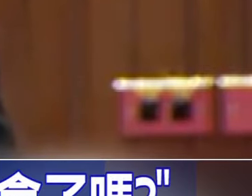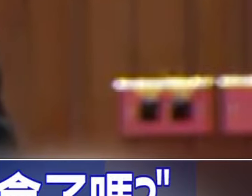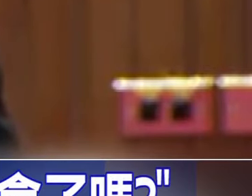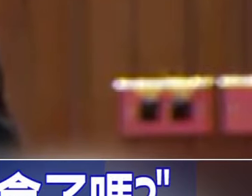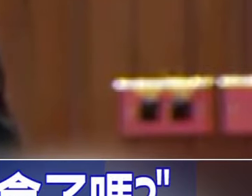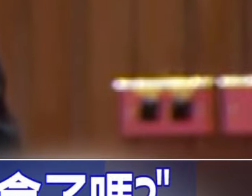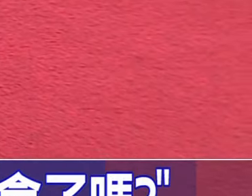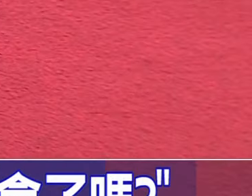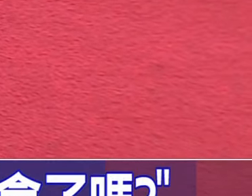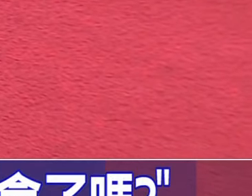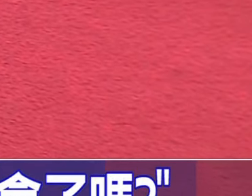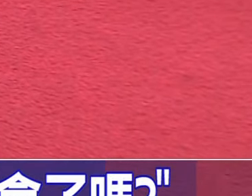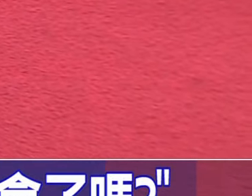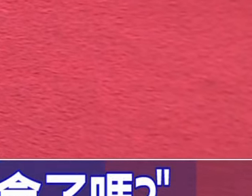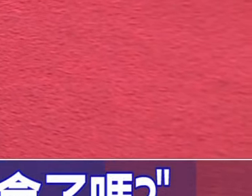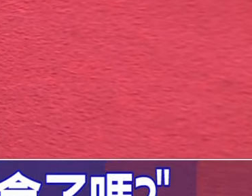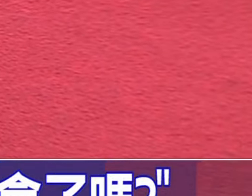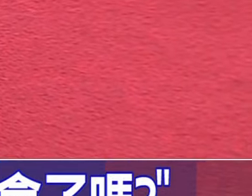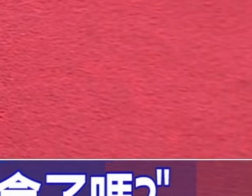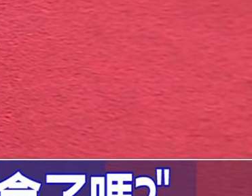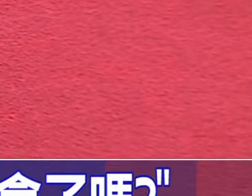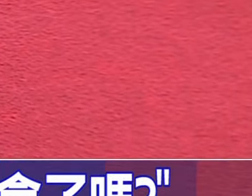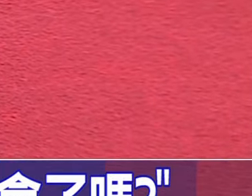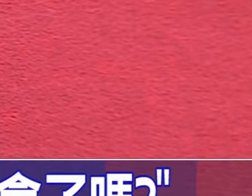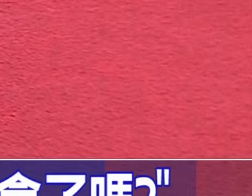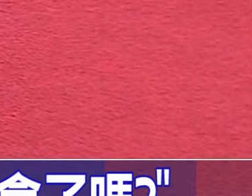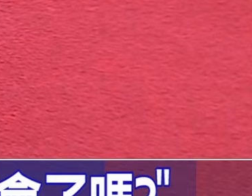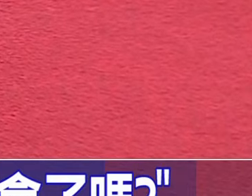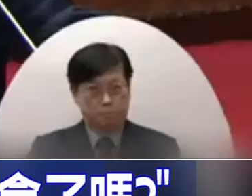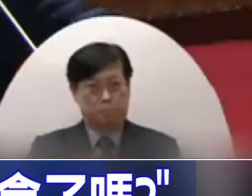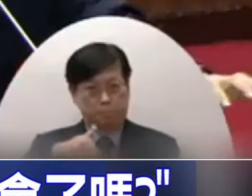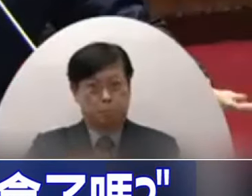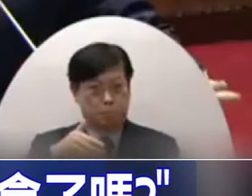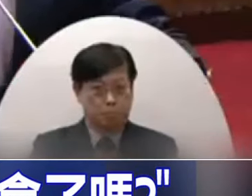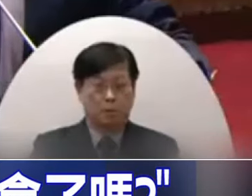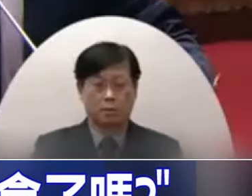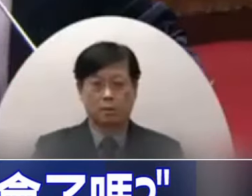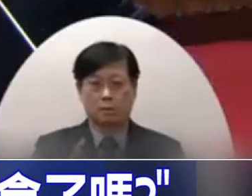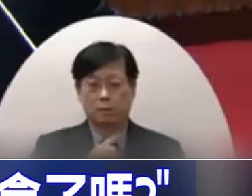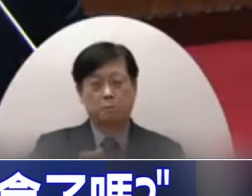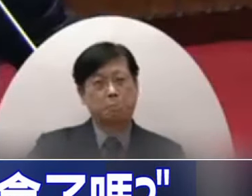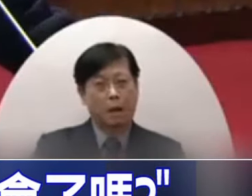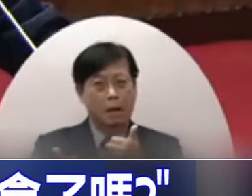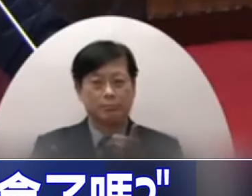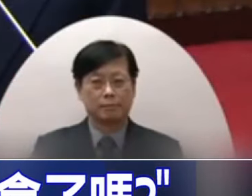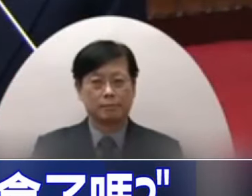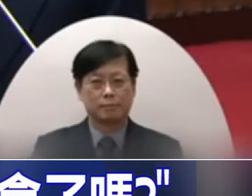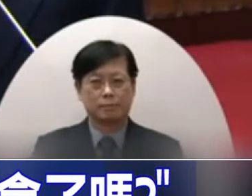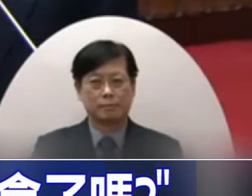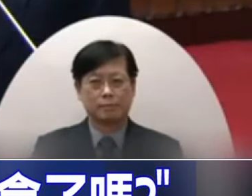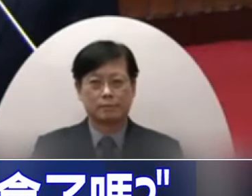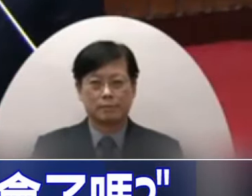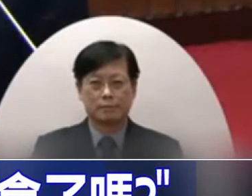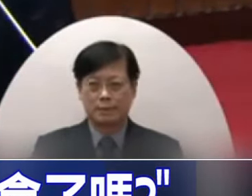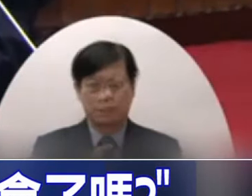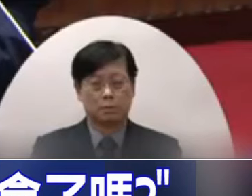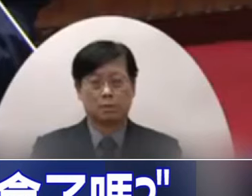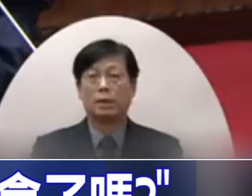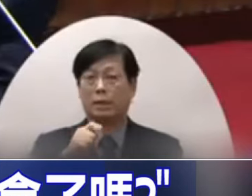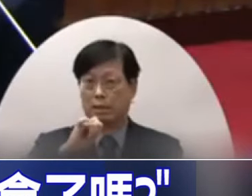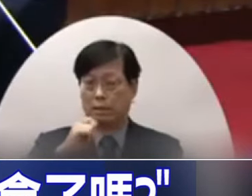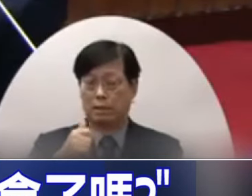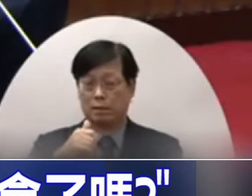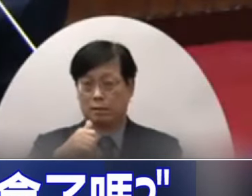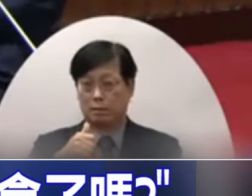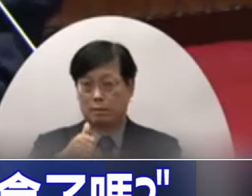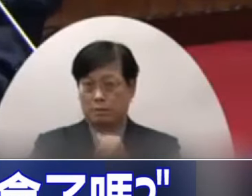由逐一反驳，其他在野党立委同样炮火猛烈。 啪！你一个巴掌打过来，是笑面虎哎 ！AI 甚